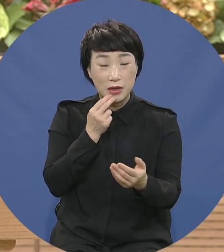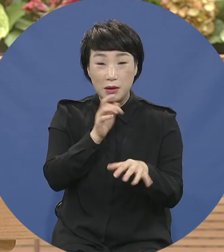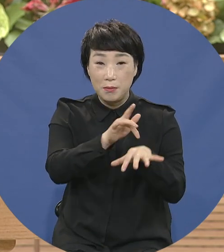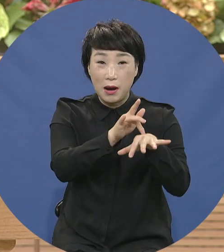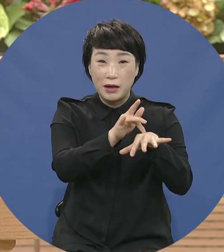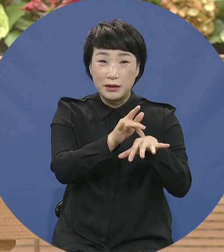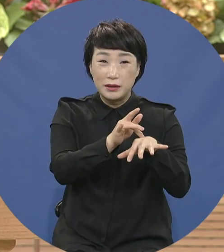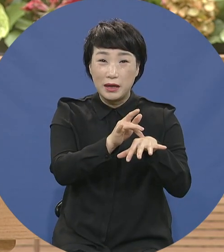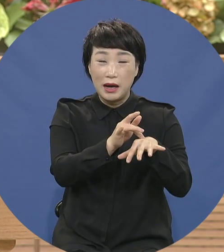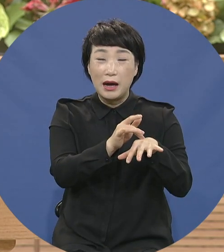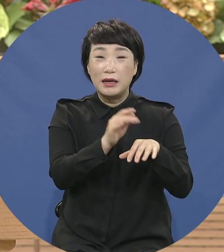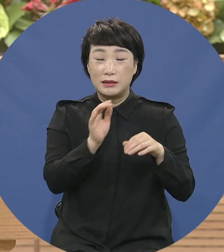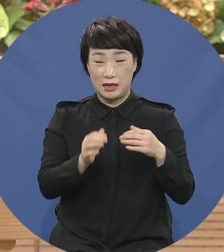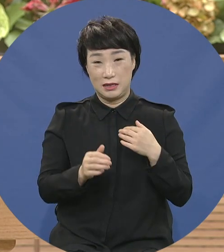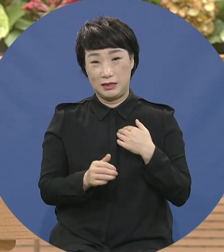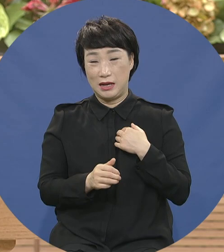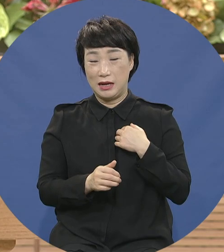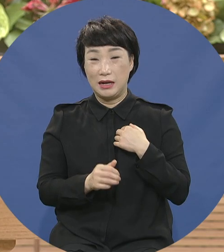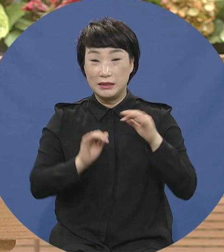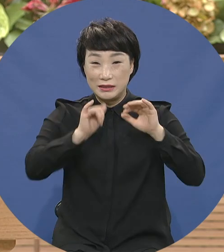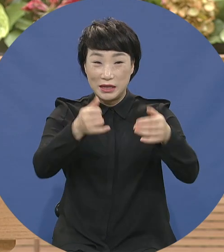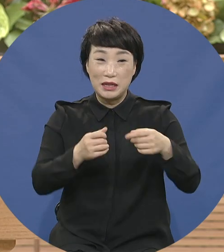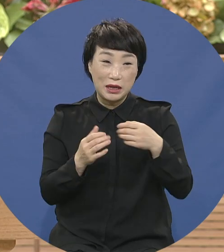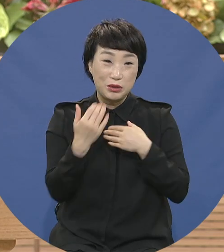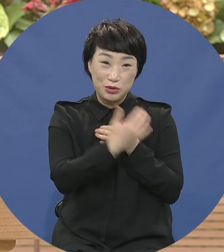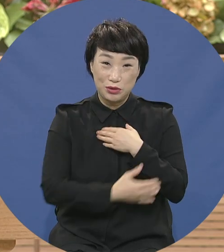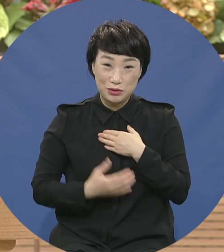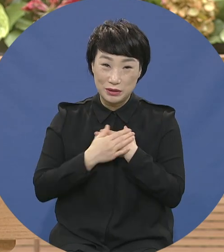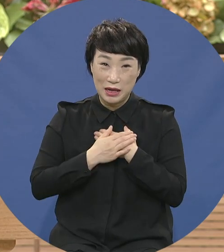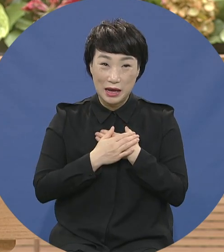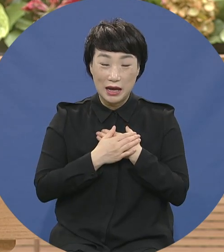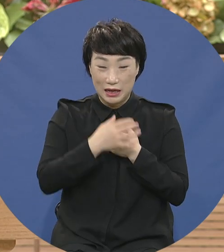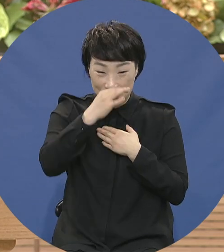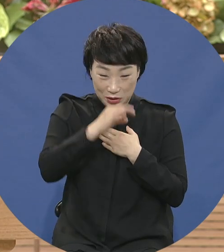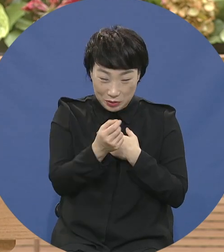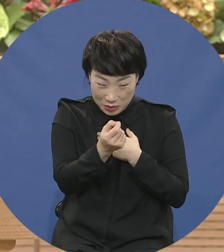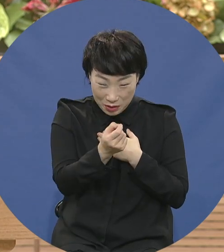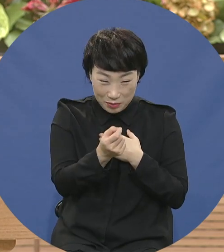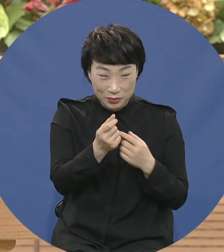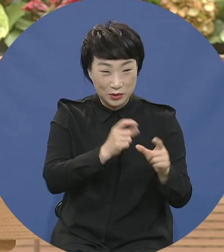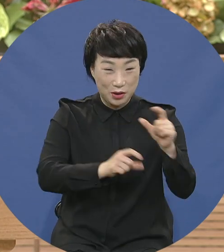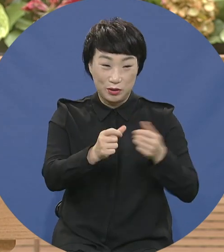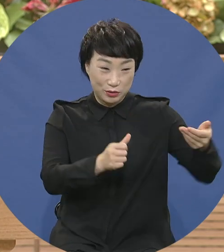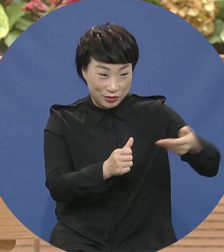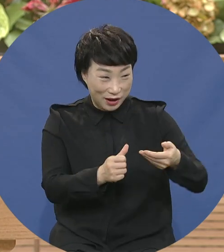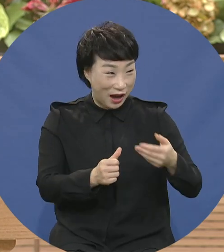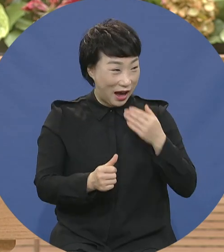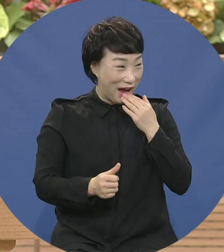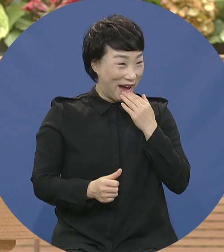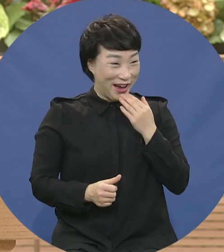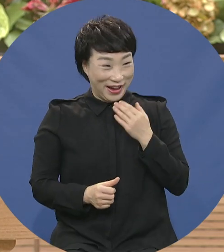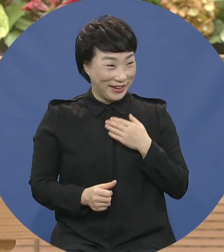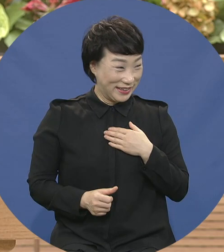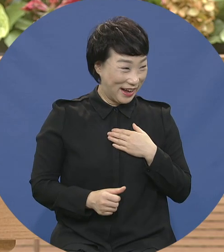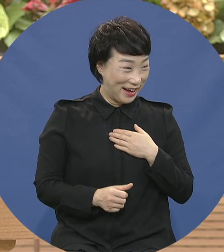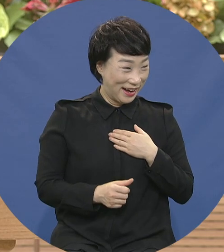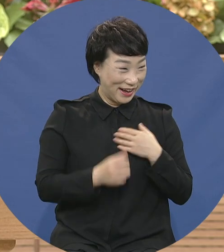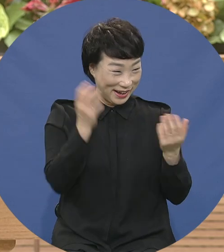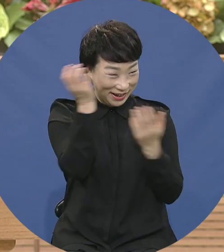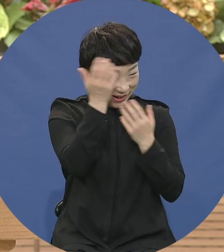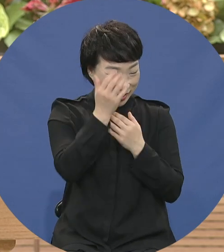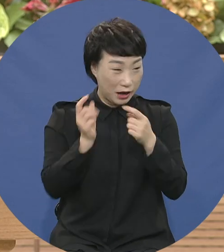마귀가 얄팍한 세상의 육신의 것들을 좀 더 준다니까 거기